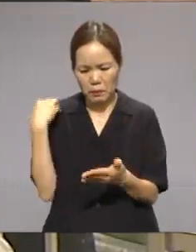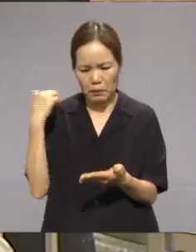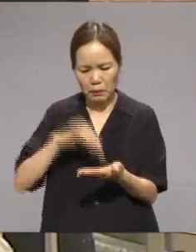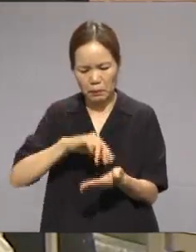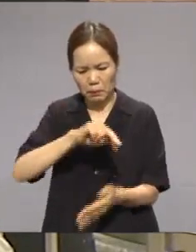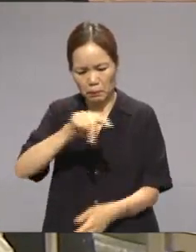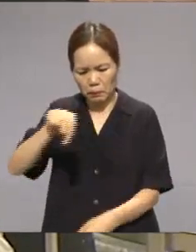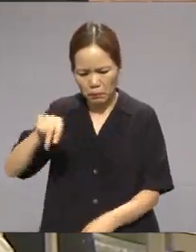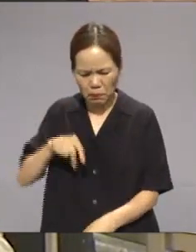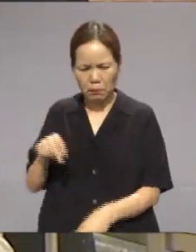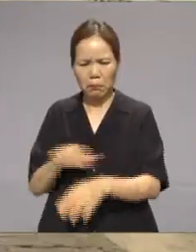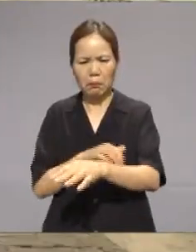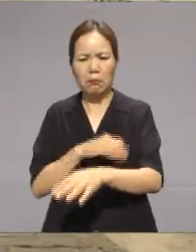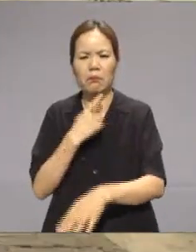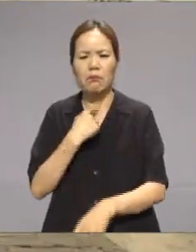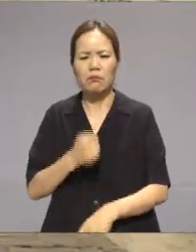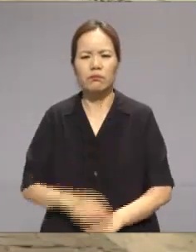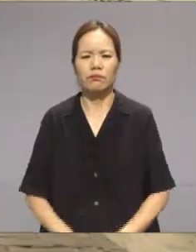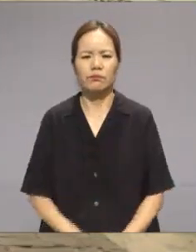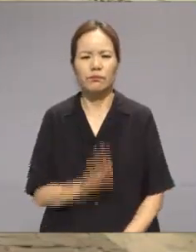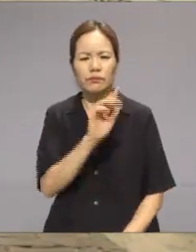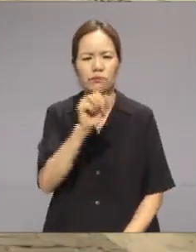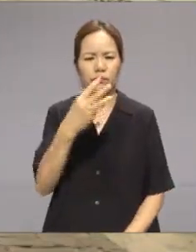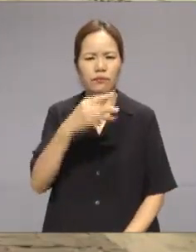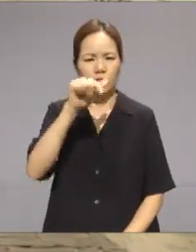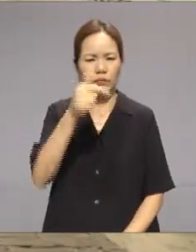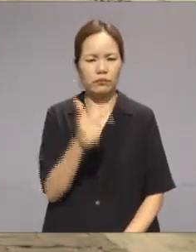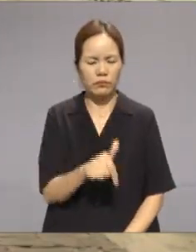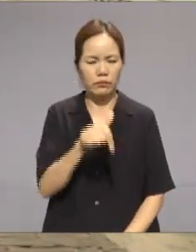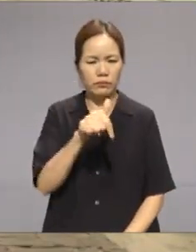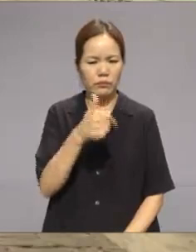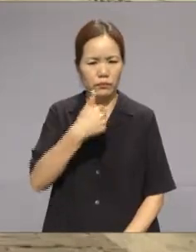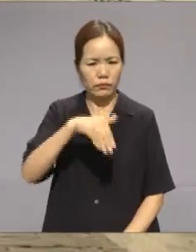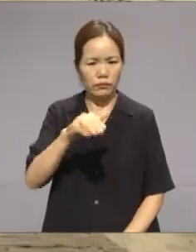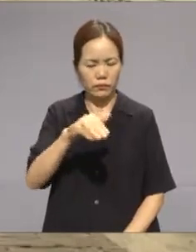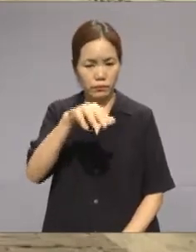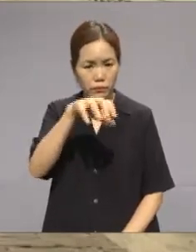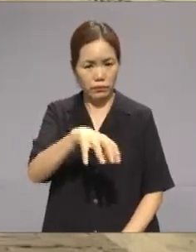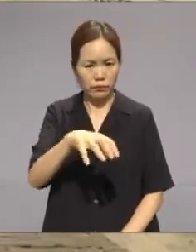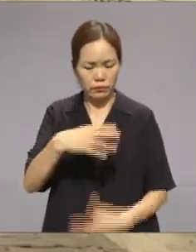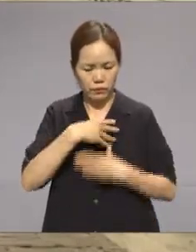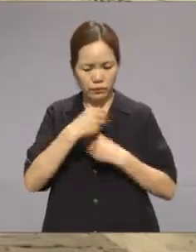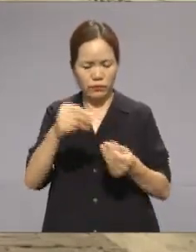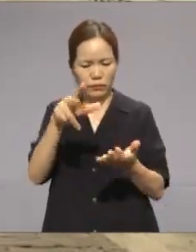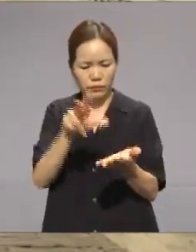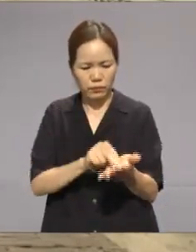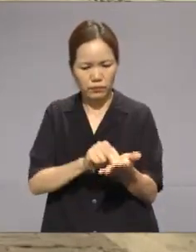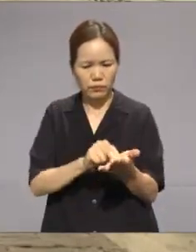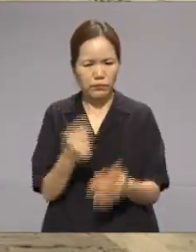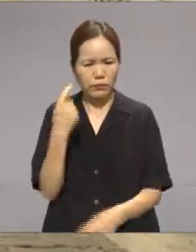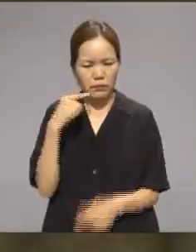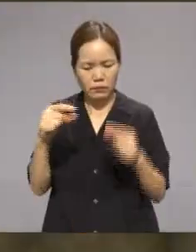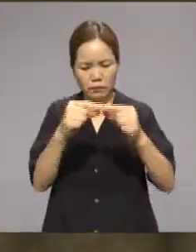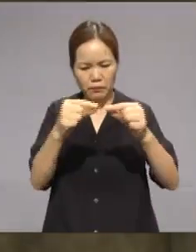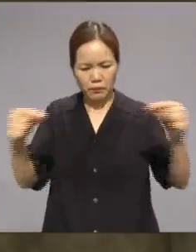불편을 겪었습니다. 발곡역으로 들어가는 출입구는 안전상 등의 이유로 노란 통제선이